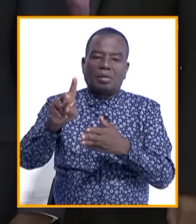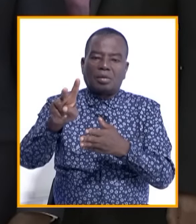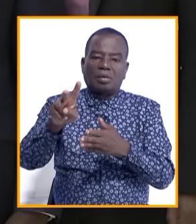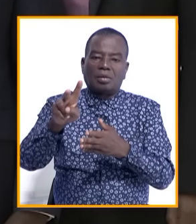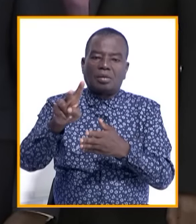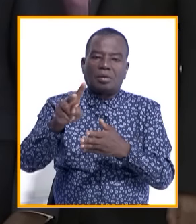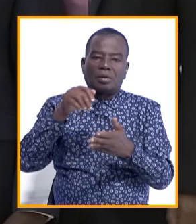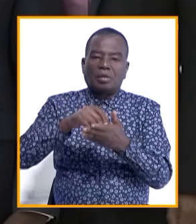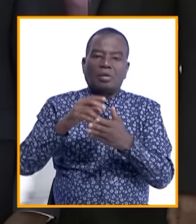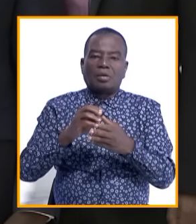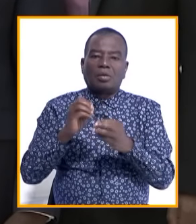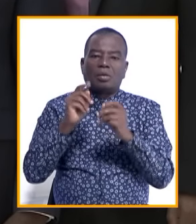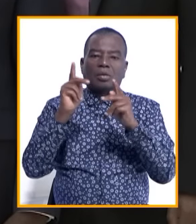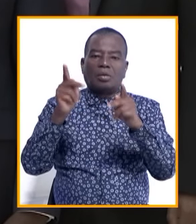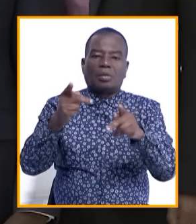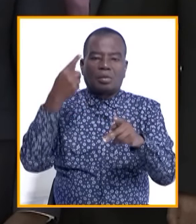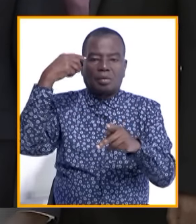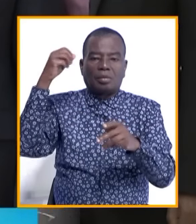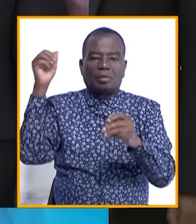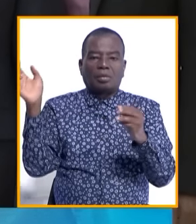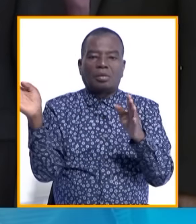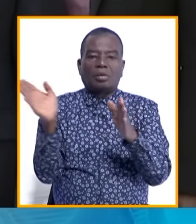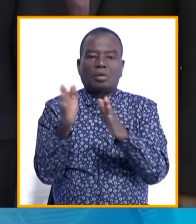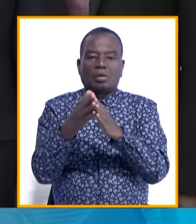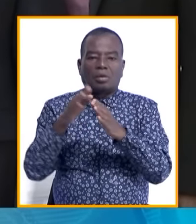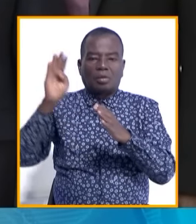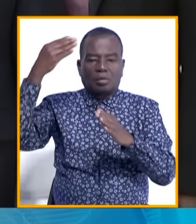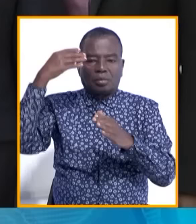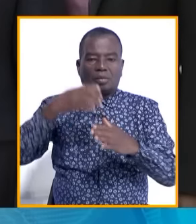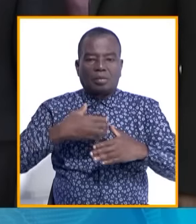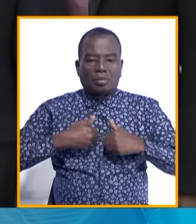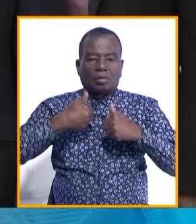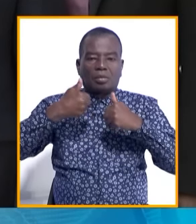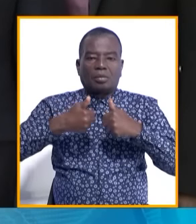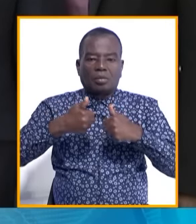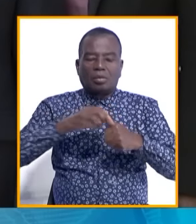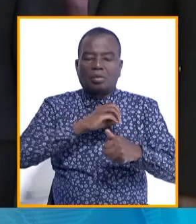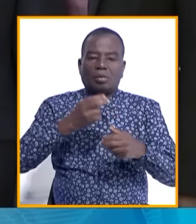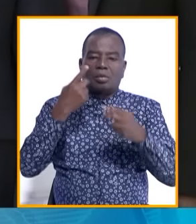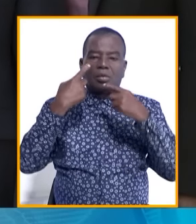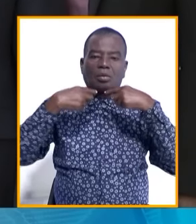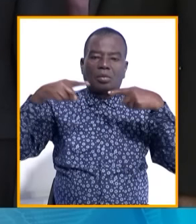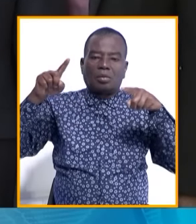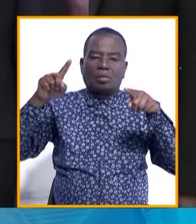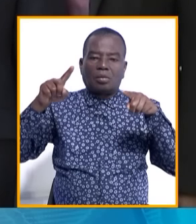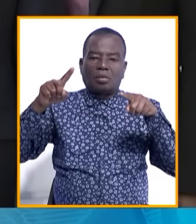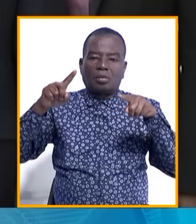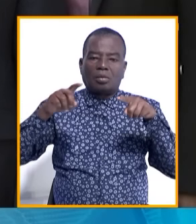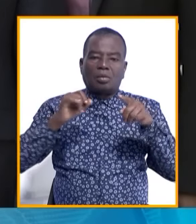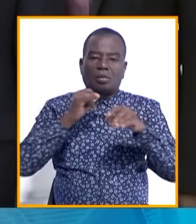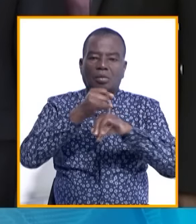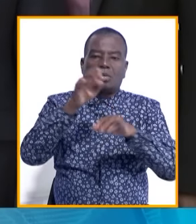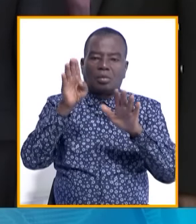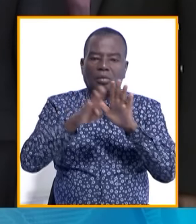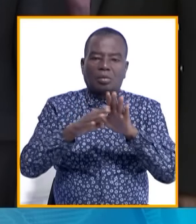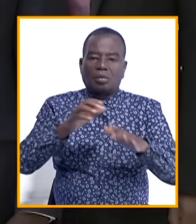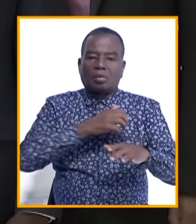de travailler et de rencontrer le ministre de la Santé. On a annoncé plus d'investissements du